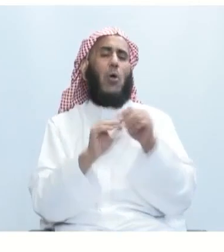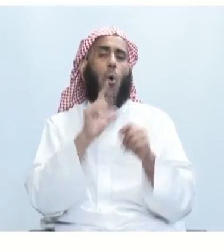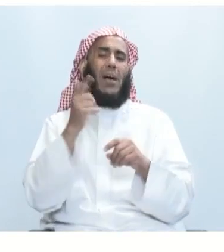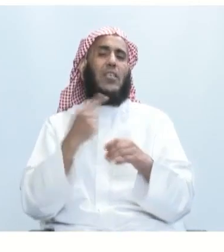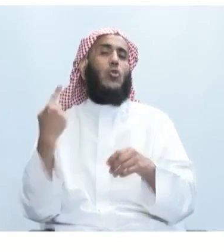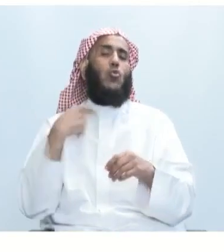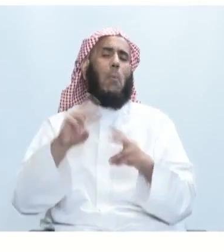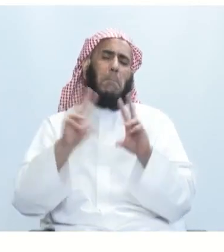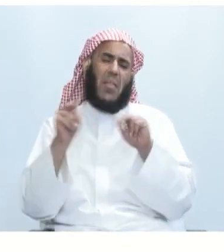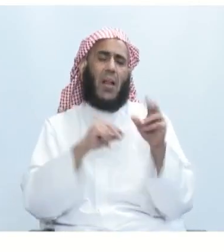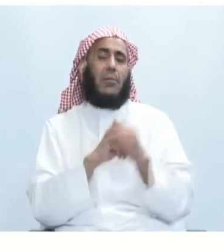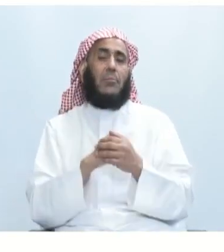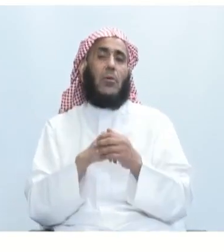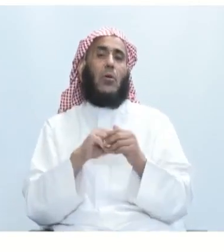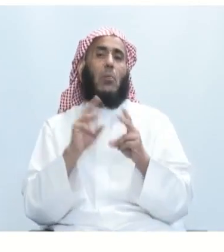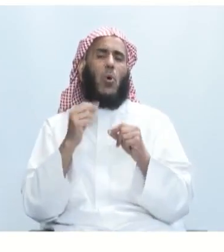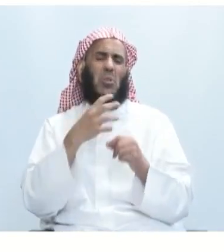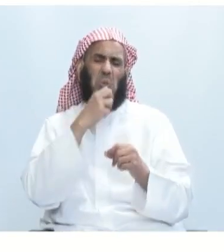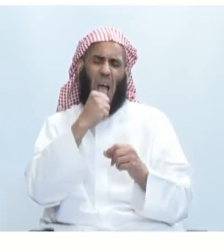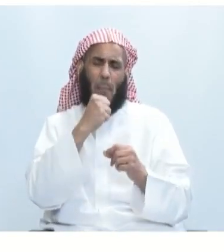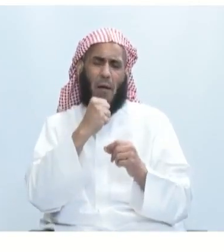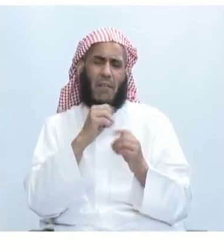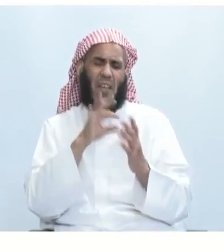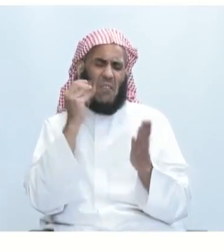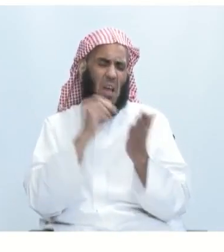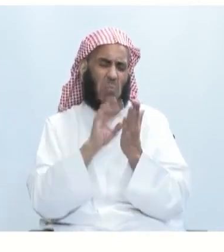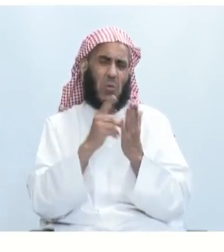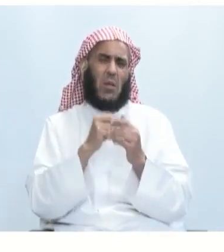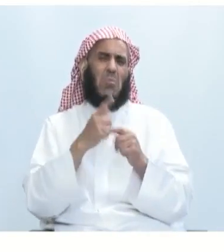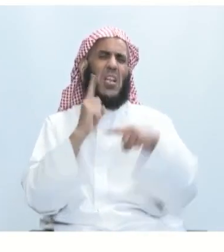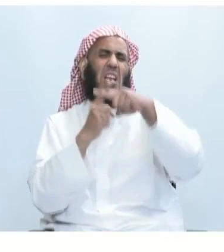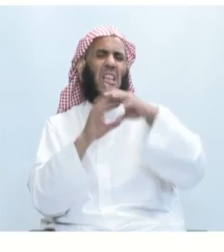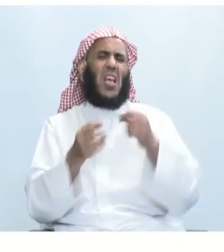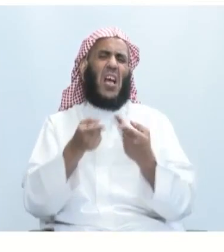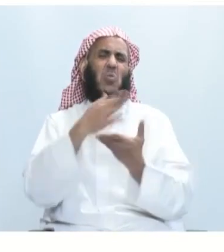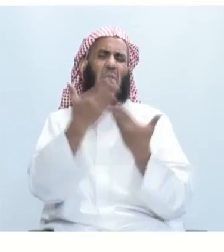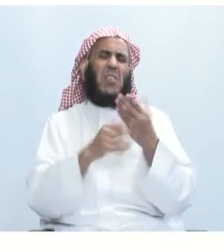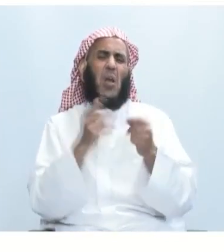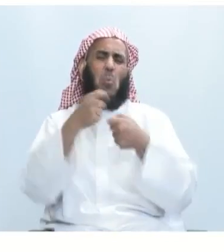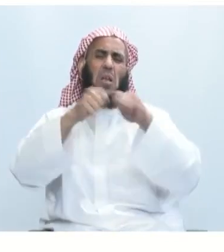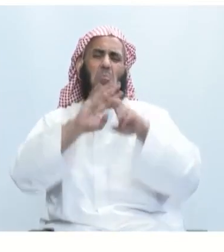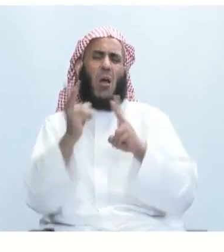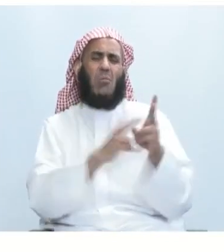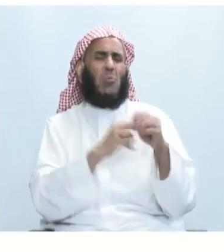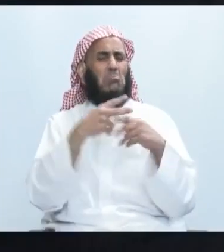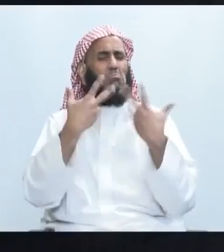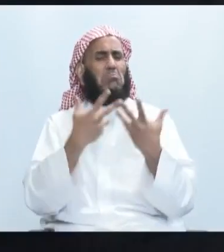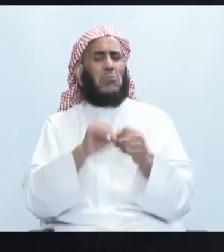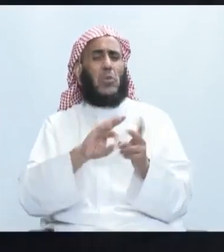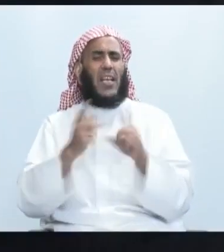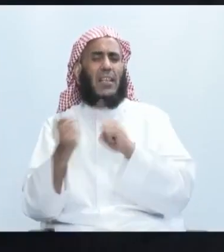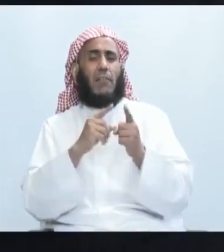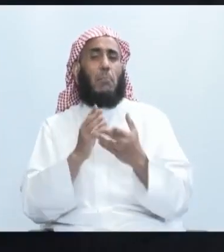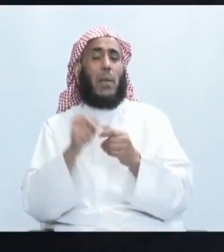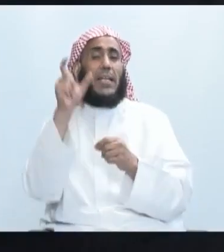العلوم مثلا كذلك مواد وجد صعوبه في فهم مصطلحاتها مثلا الرياضيات والفيزياء والكيمياء وقد يختلف بين